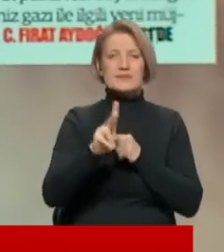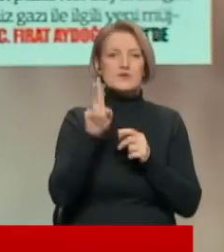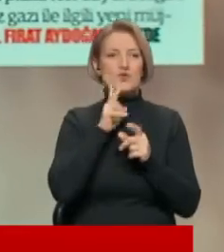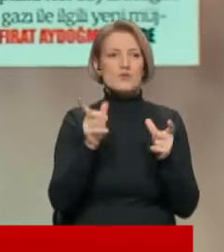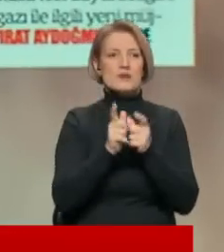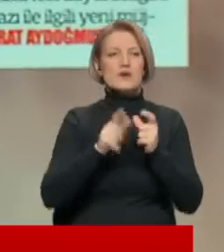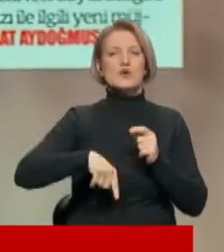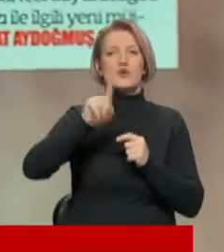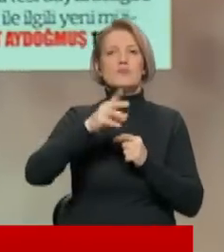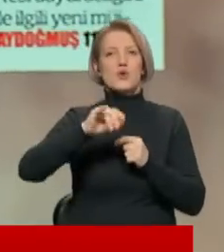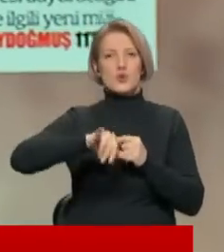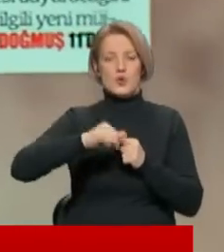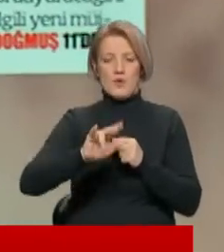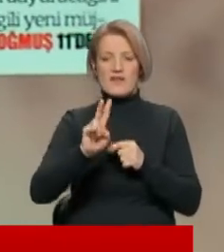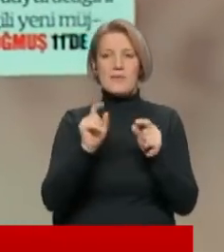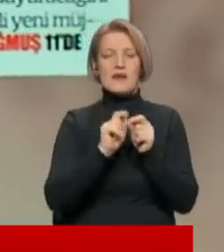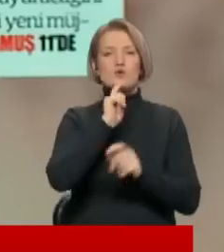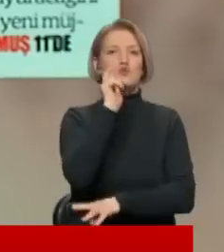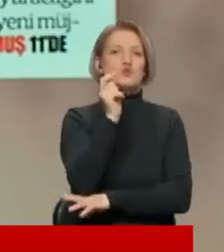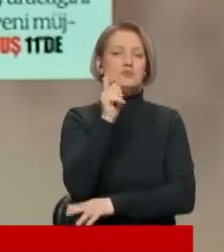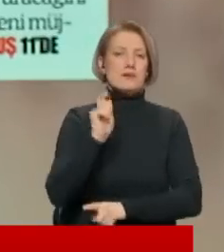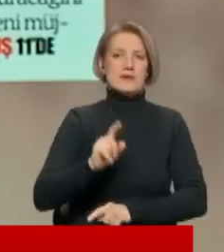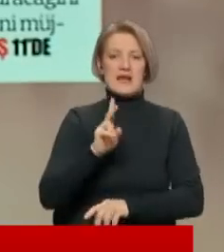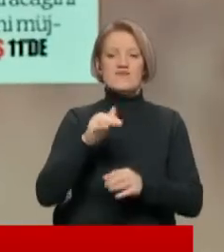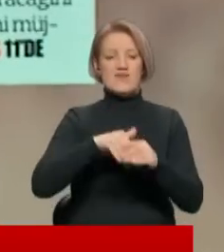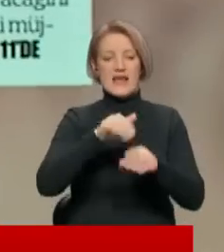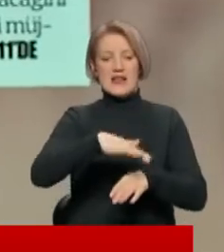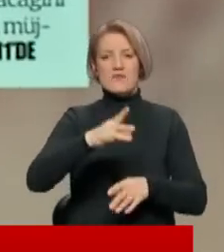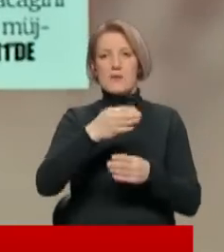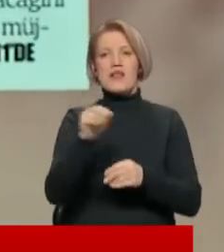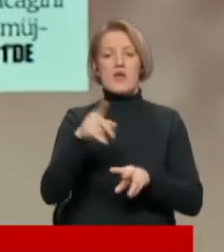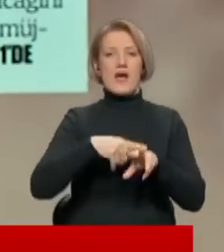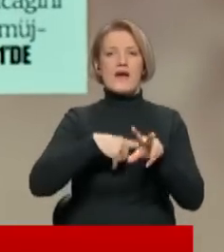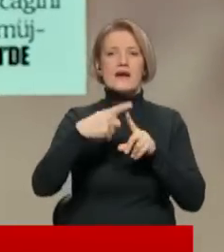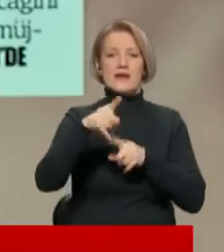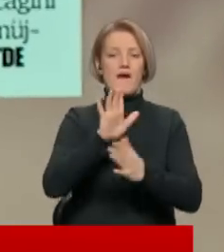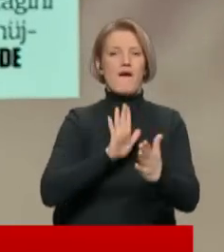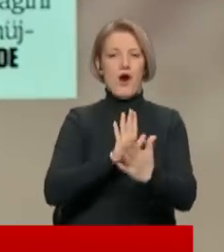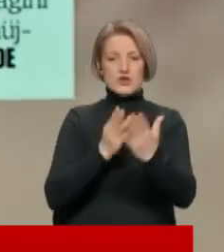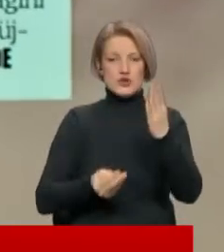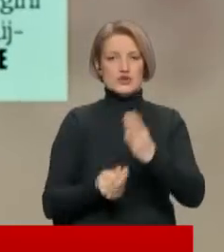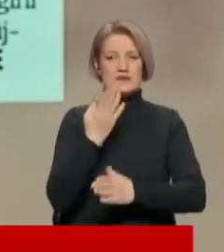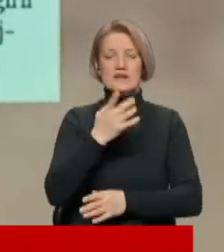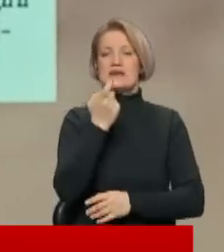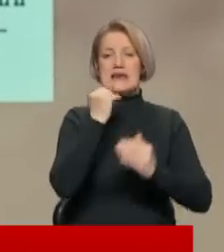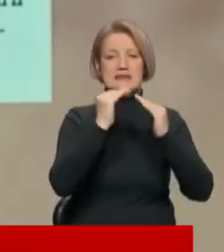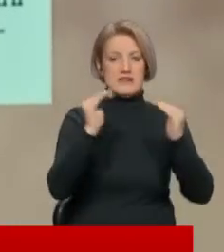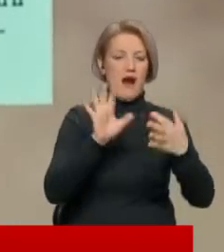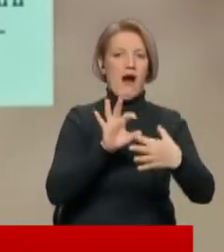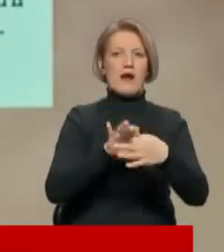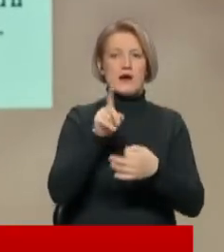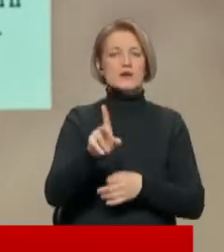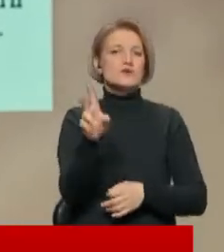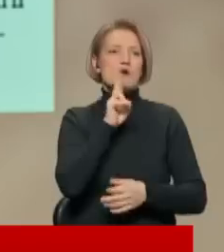Çalışma Bakanı Vedat Bilgin sunum yapacak vekillerin ve milyonlarca eyt'nin karşıt çıktığı yaş sınırı ile ilgili